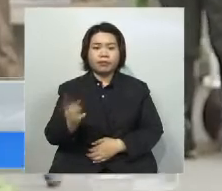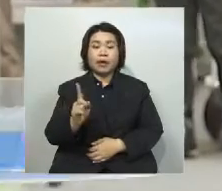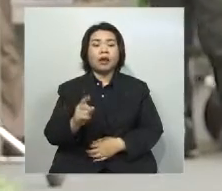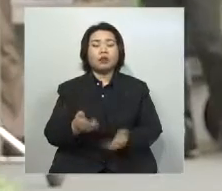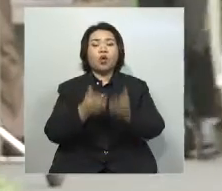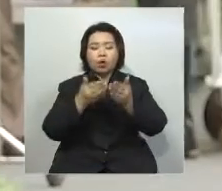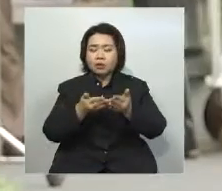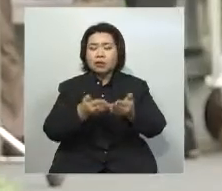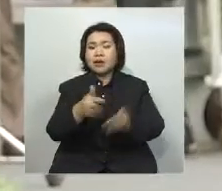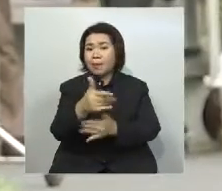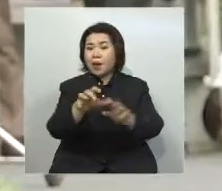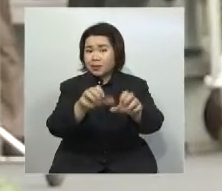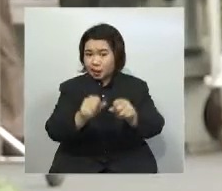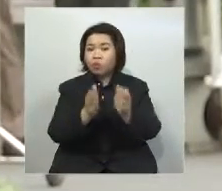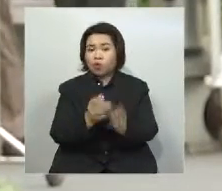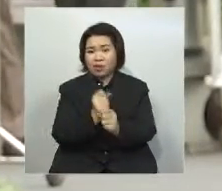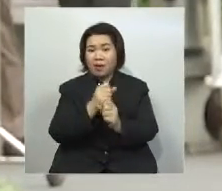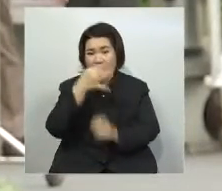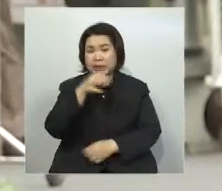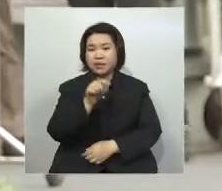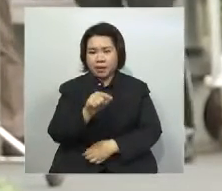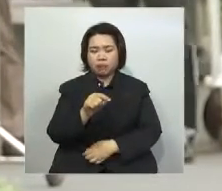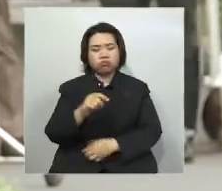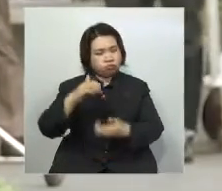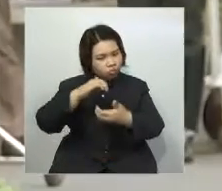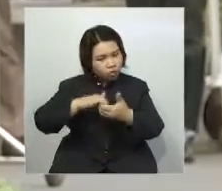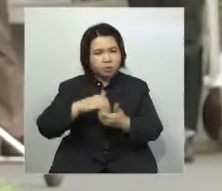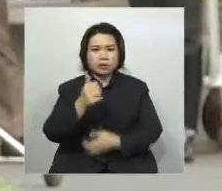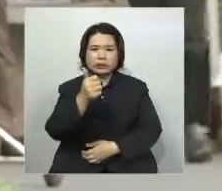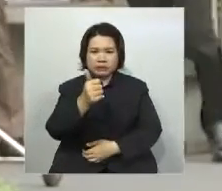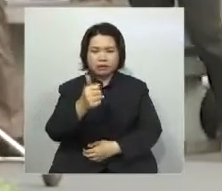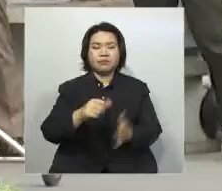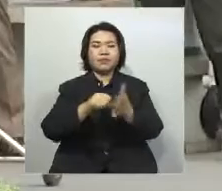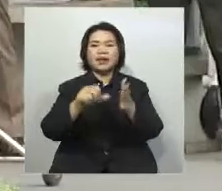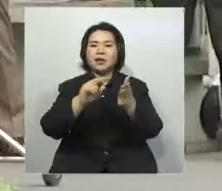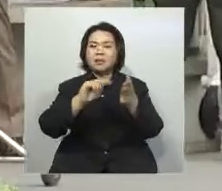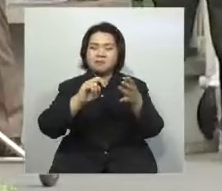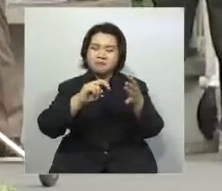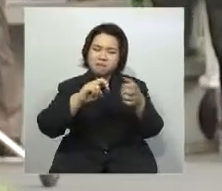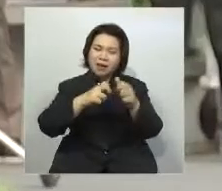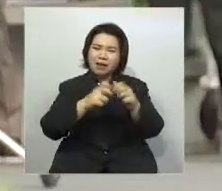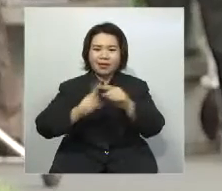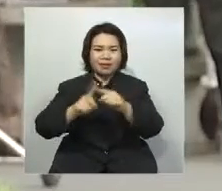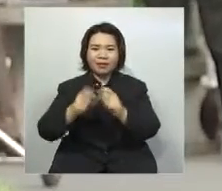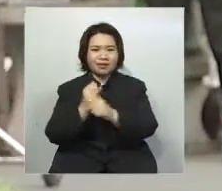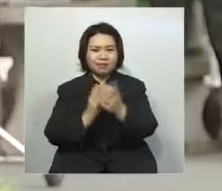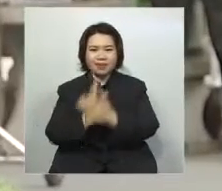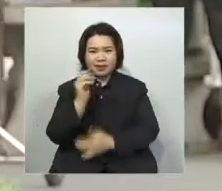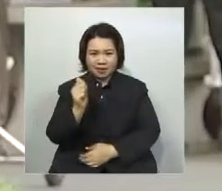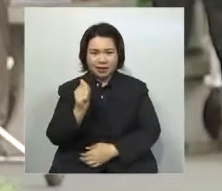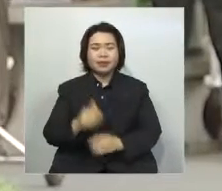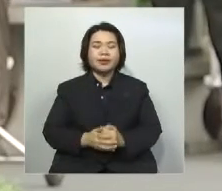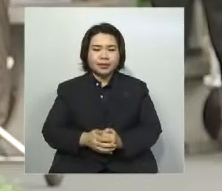ชาวประมงทุกคนนะครับนะที่ให้ความร่วมมือเป็นอย่างดีจนทำให้การแก้ปัญหาครั้งนี้ประสบผลสำเร็จนะ